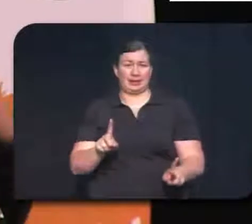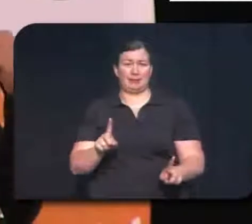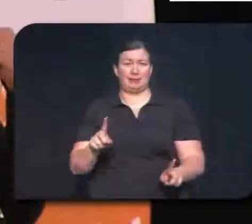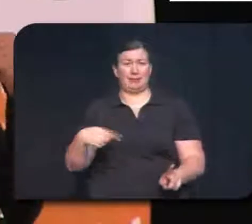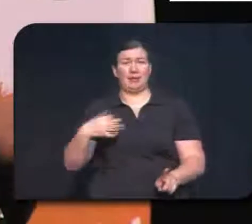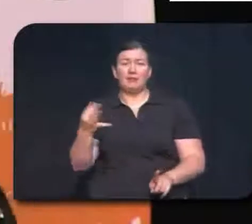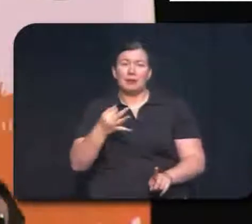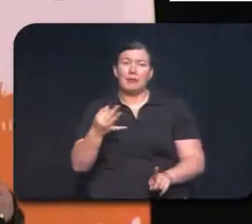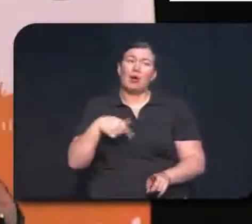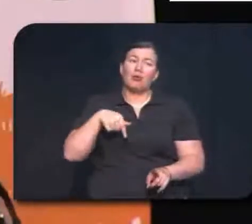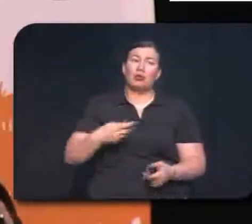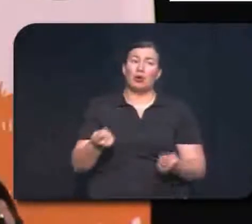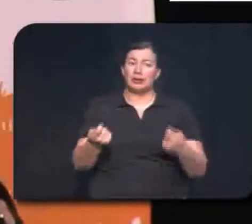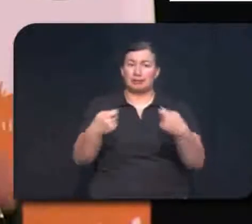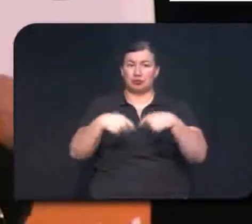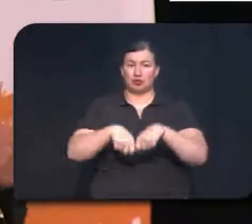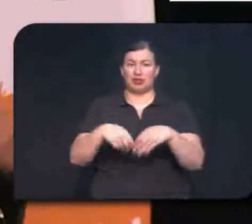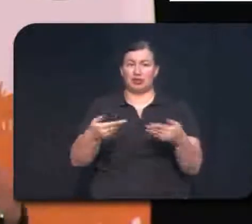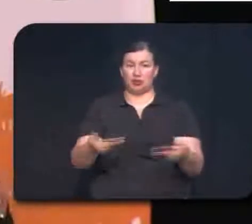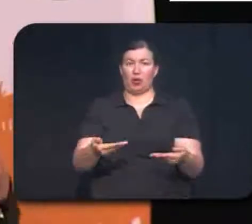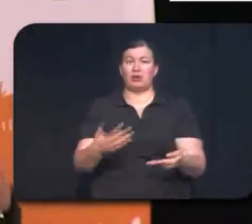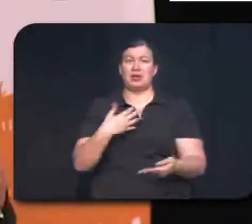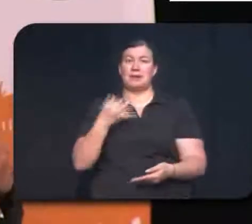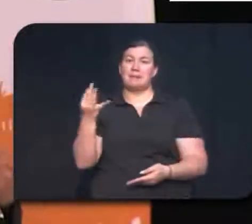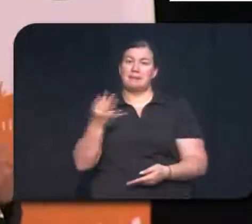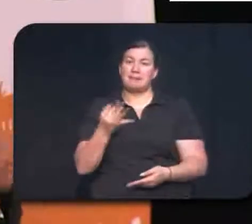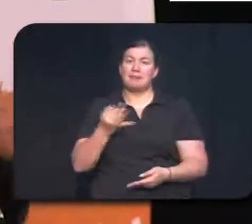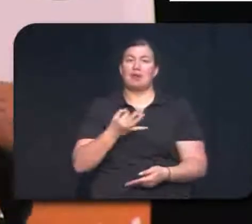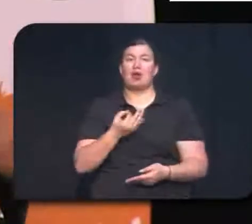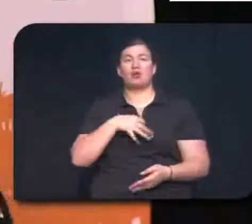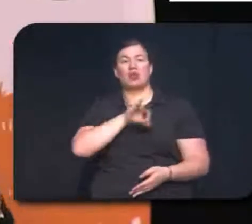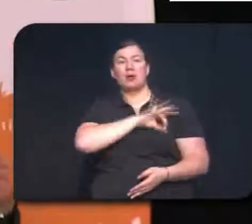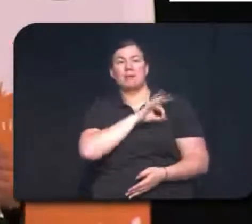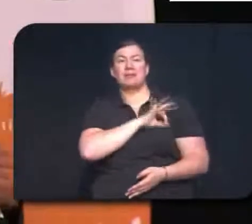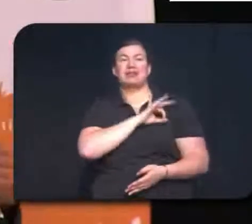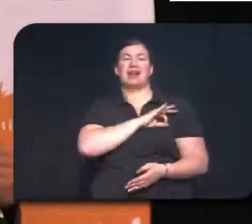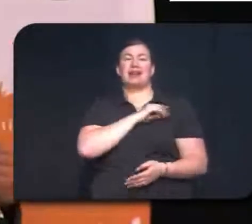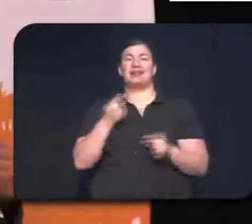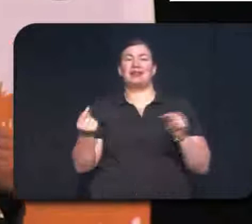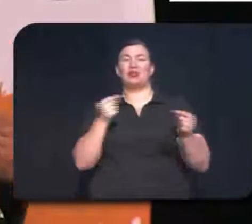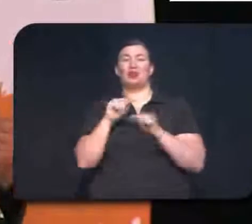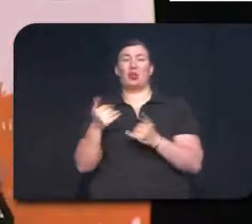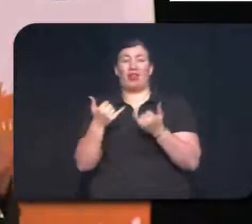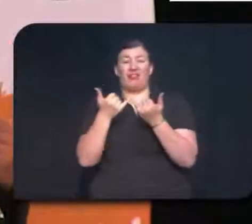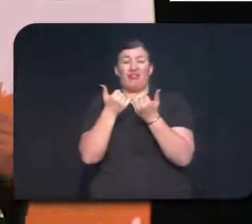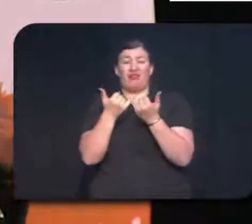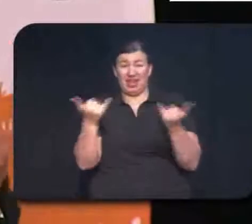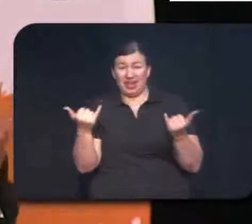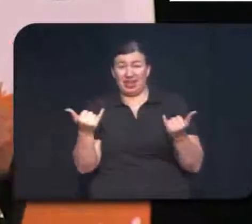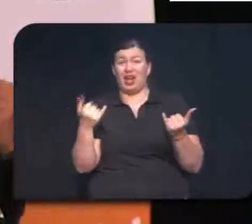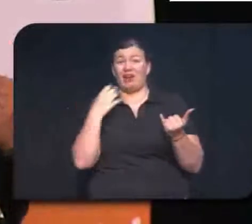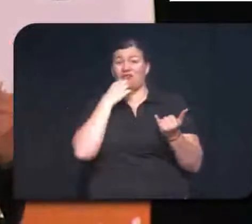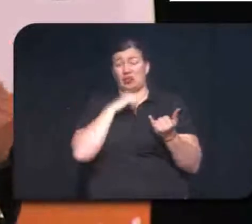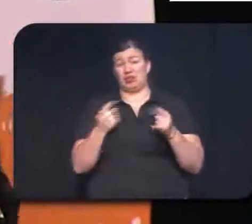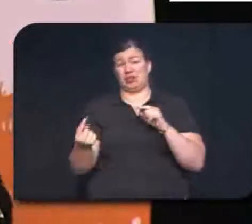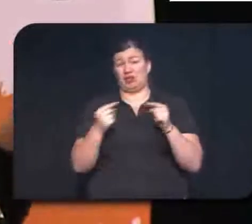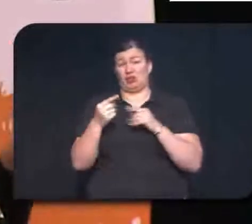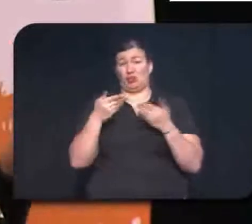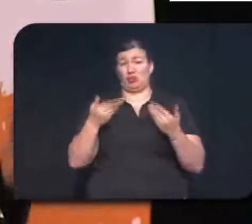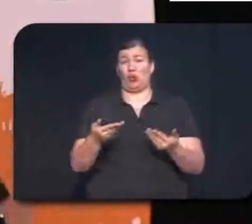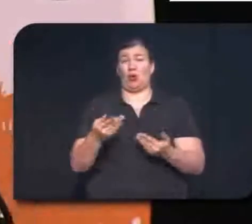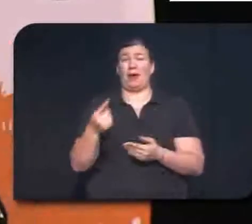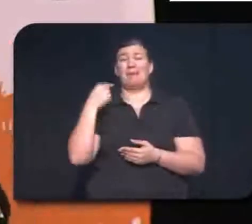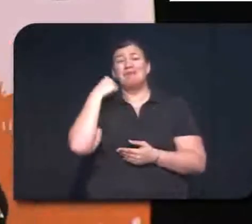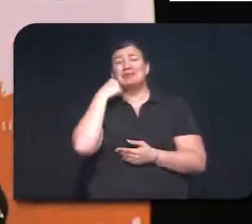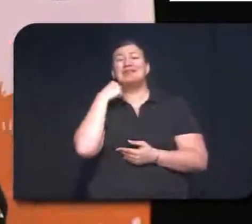beschließen dass wir das ob machen brauchen wir eine Partei weiter Debatte über das Wie lasst sie uns im nächsten Jahr im